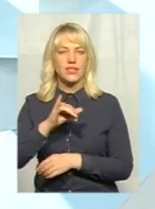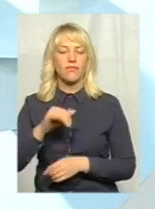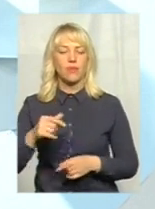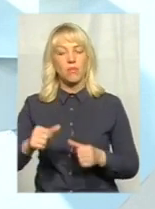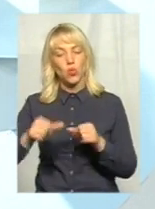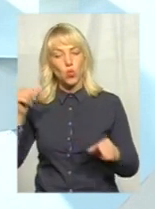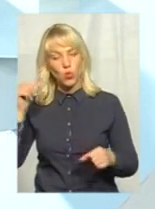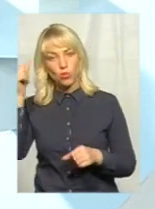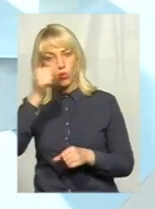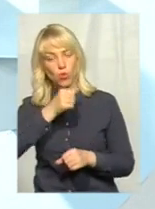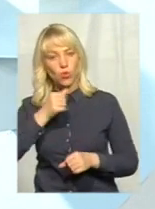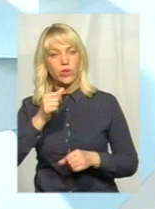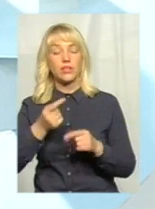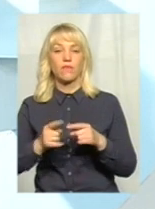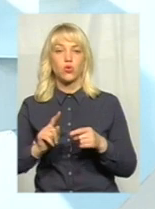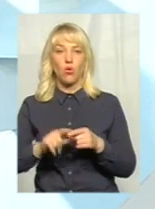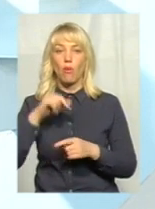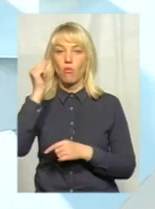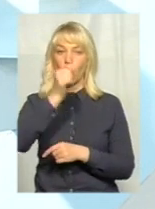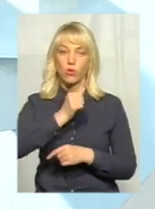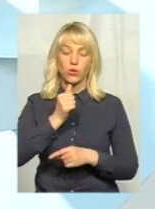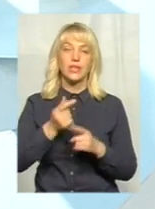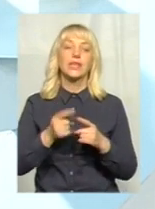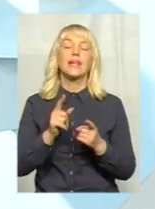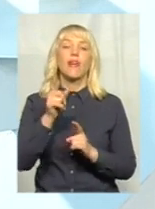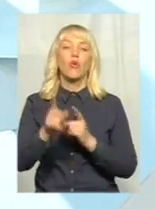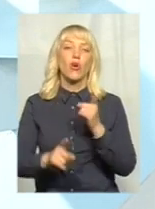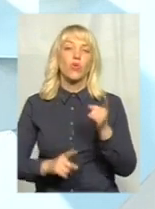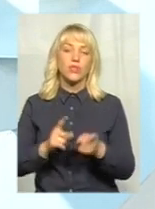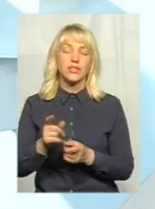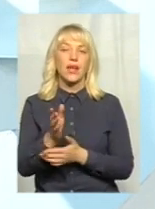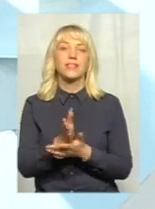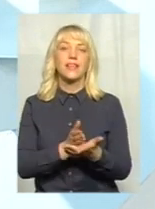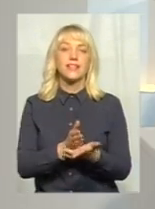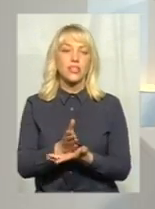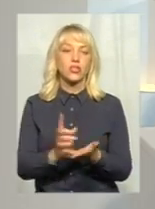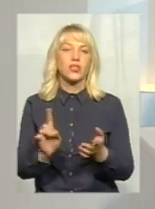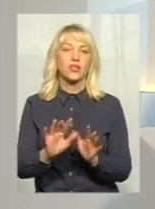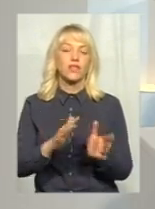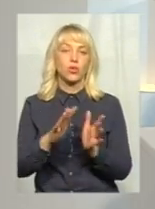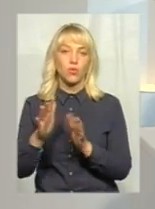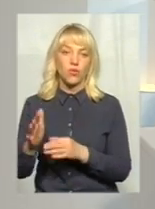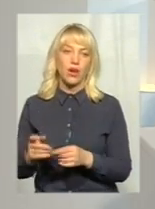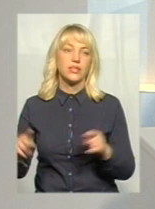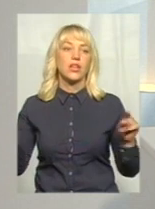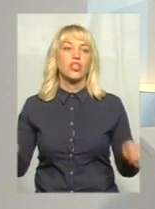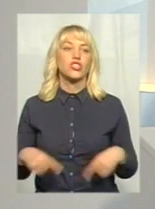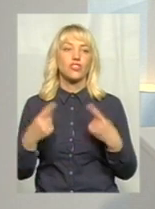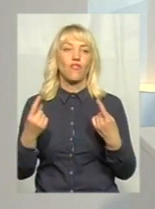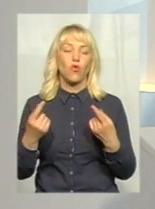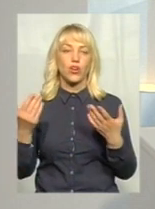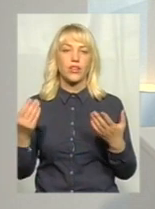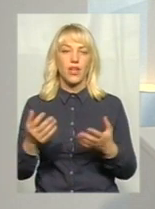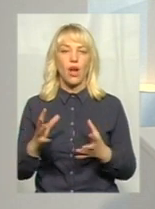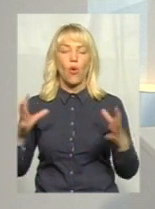цьому році. Це і реорганізації служб, які відбуваються, створення нових, створення